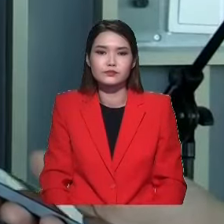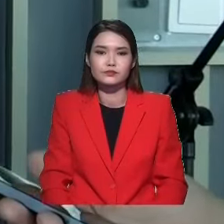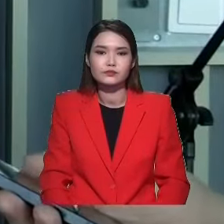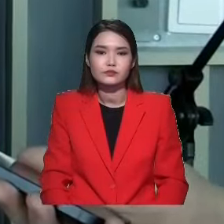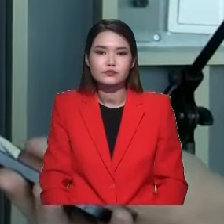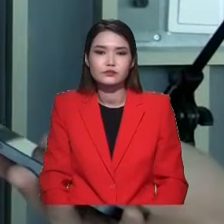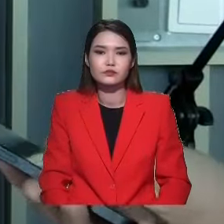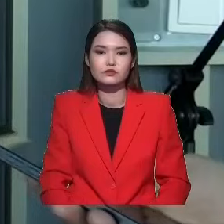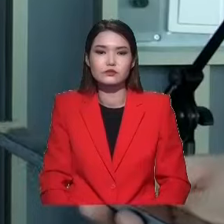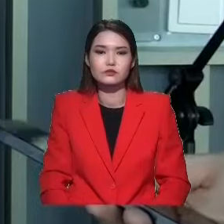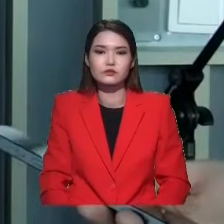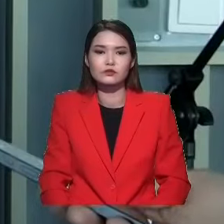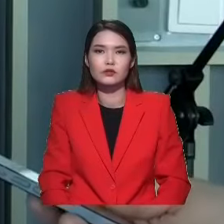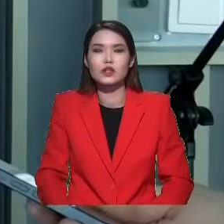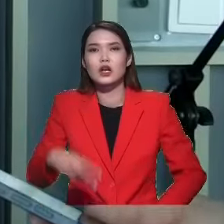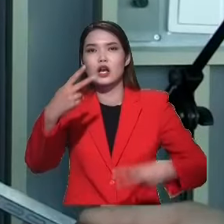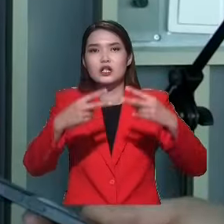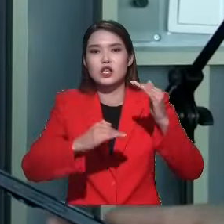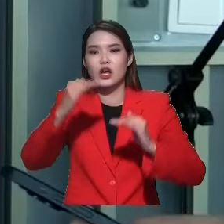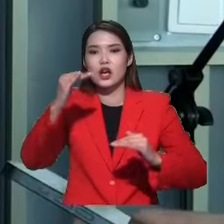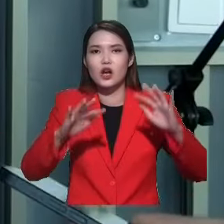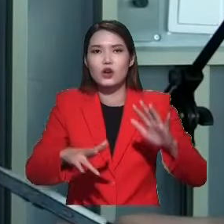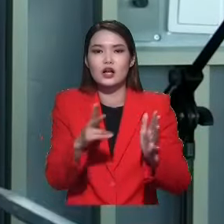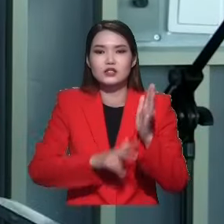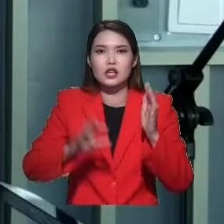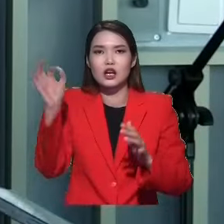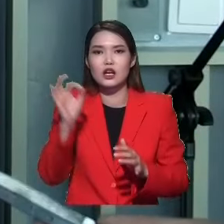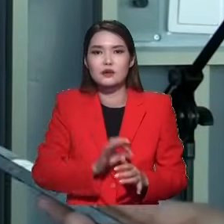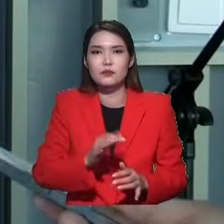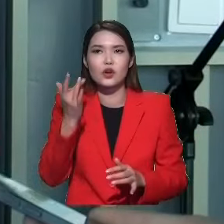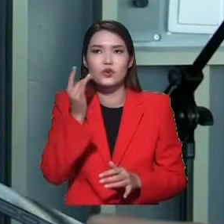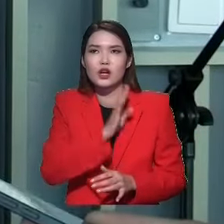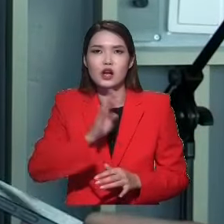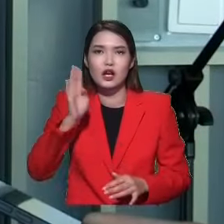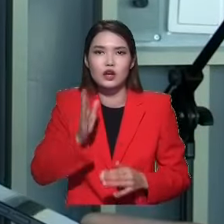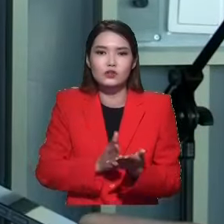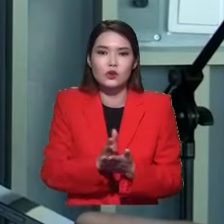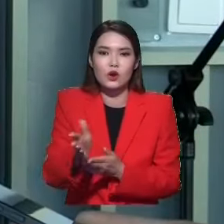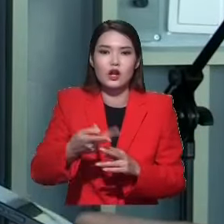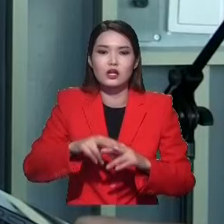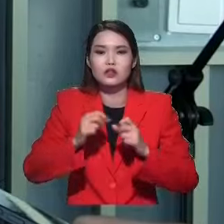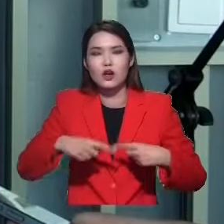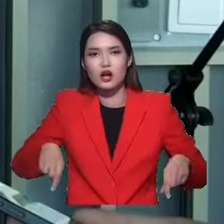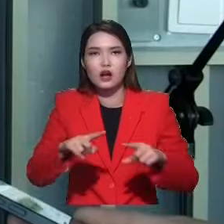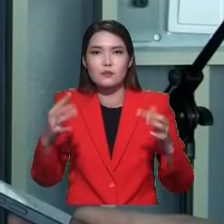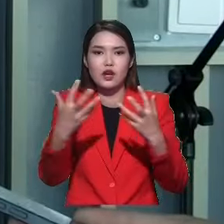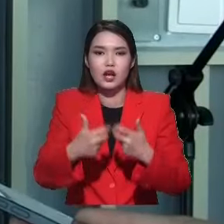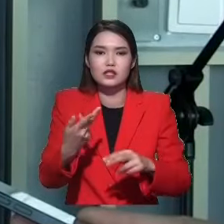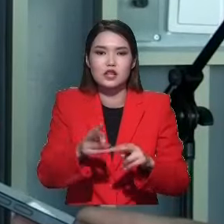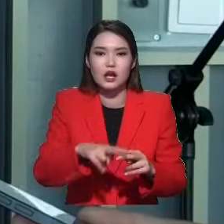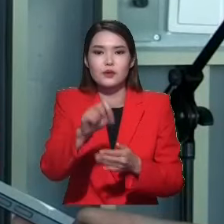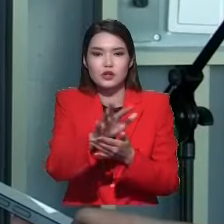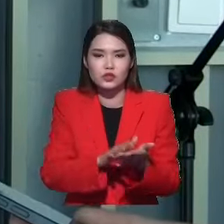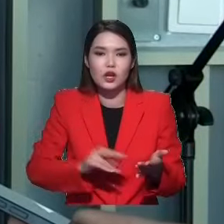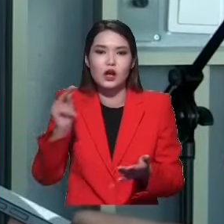50% мужчин. Сауалнамаға қатысқан ерлердің 80%-ы елімізде әйелдердің құқығы толық қорғалған деп санайды. Сондықтан әрі қарай жұмыс